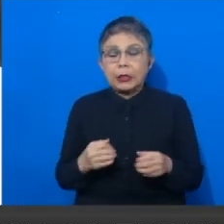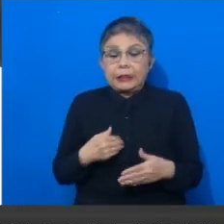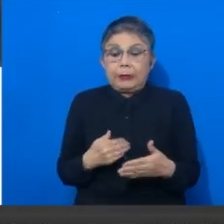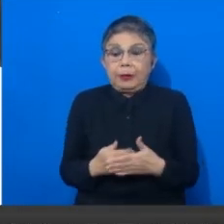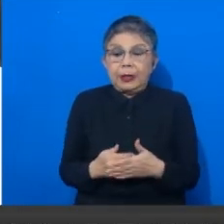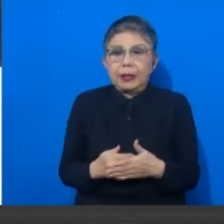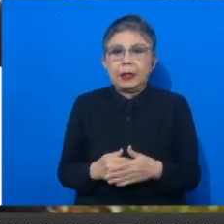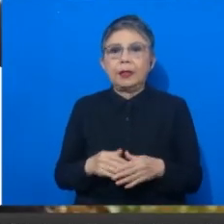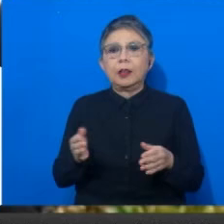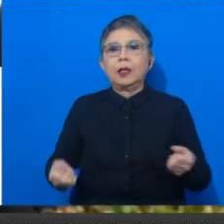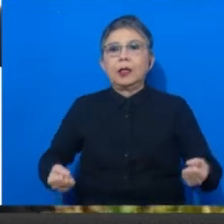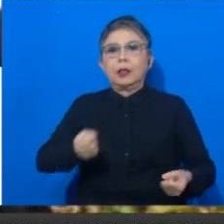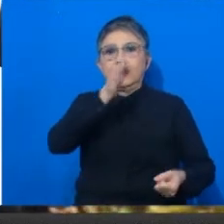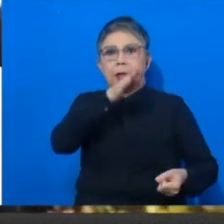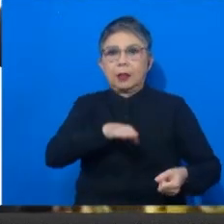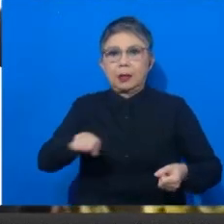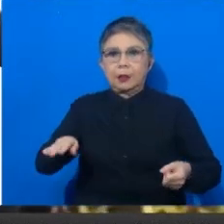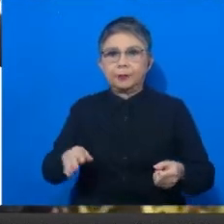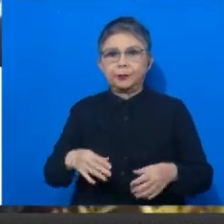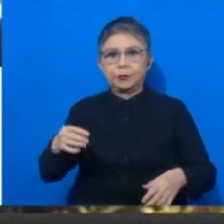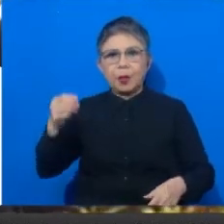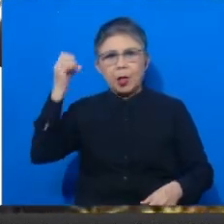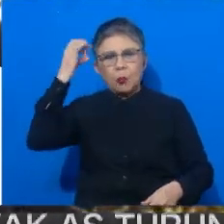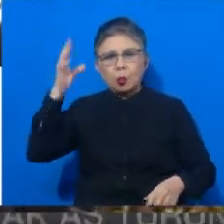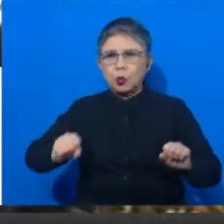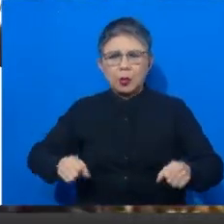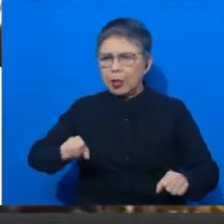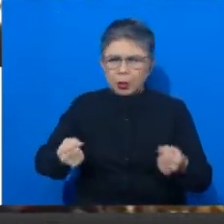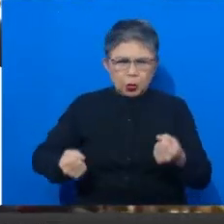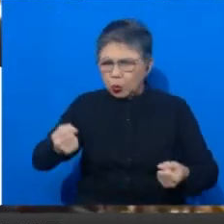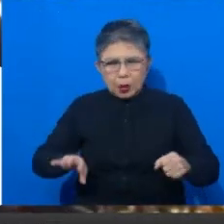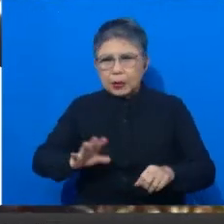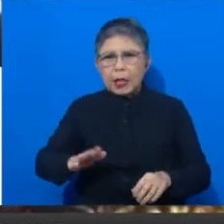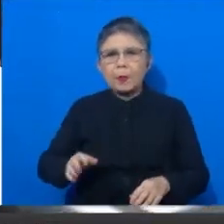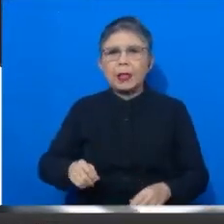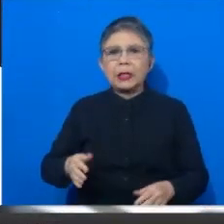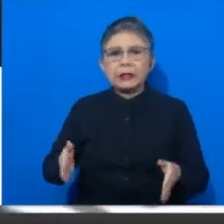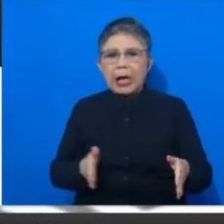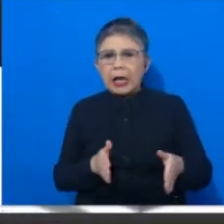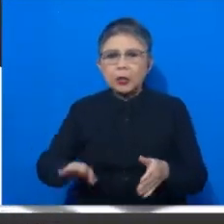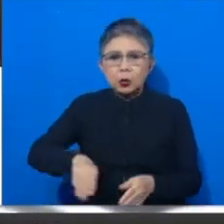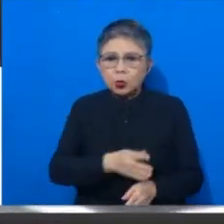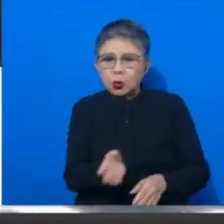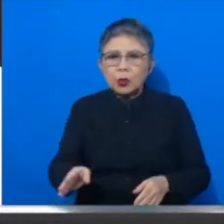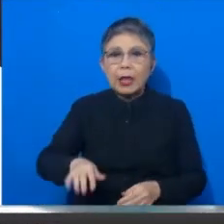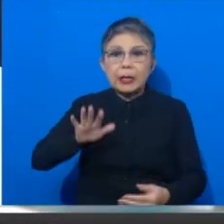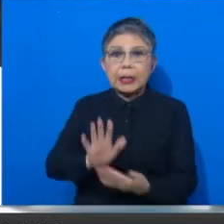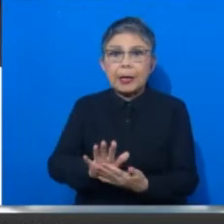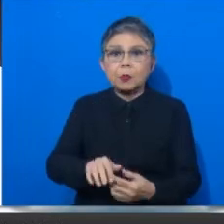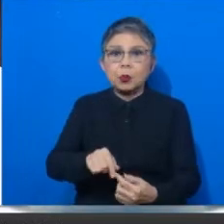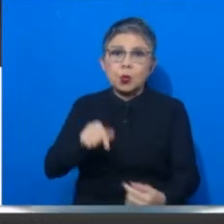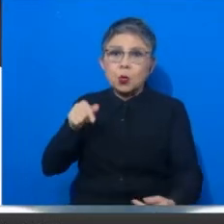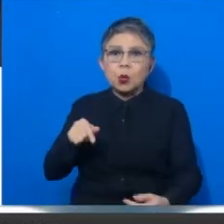di badan truk. Pengemudi diduga tidak dapat mengendalikan kendaraannya karena jalanan yang berliku serta rem truk yang